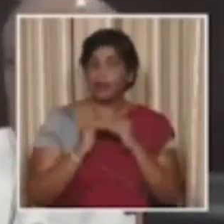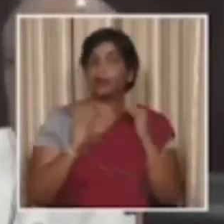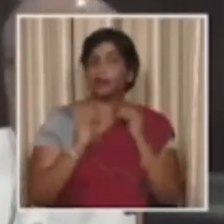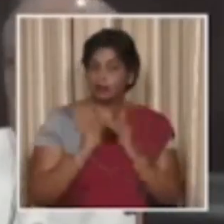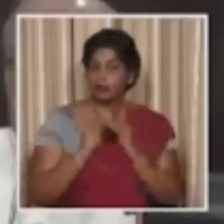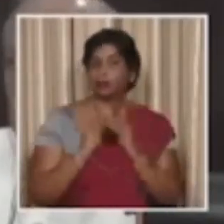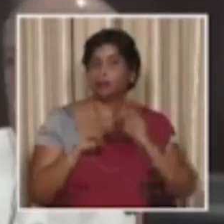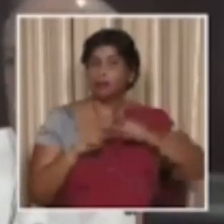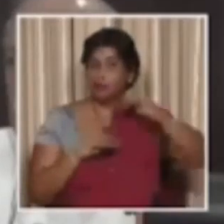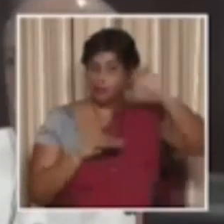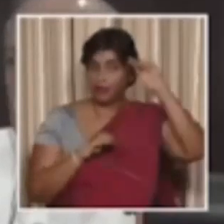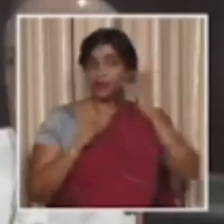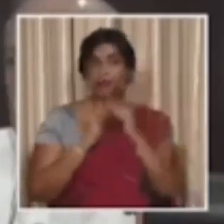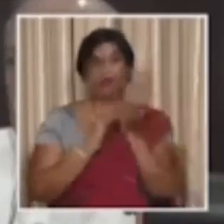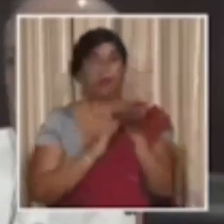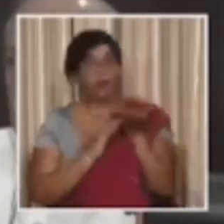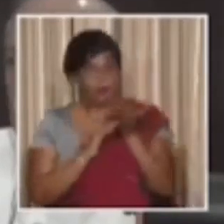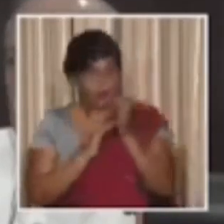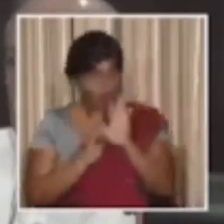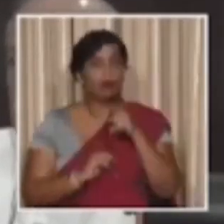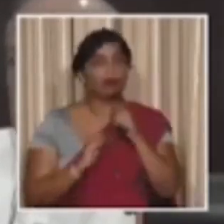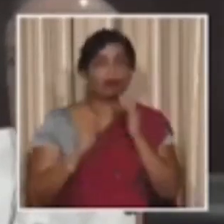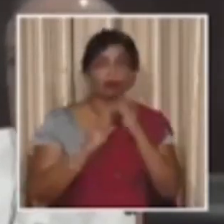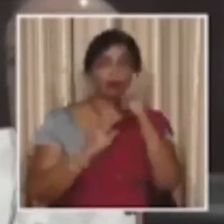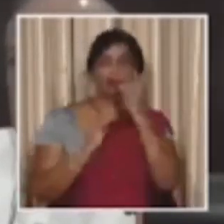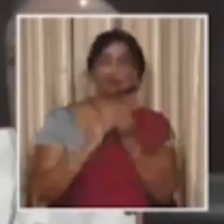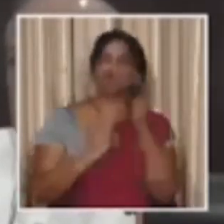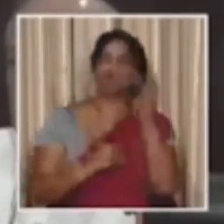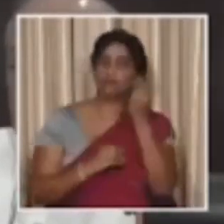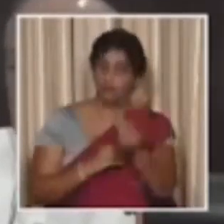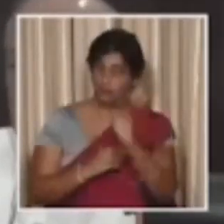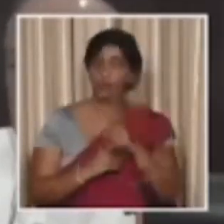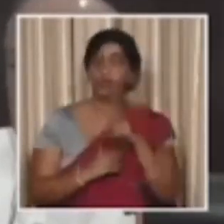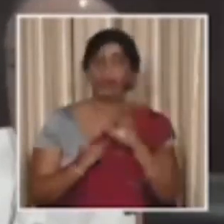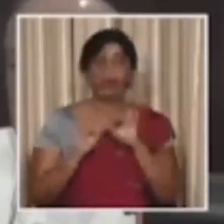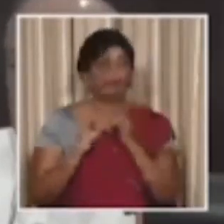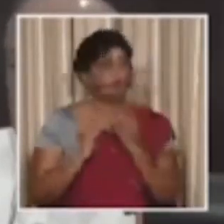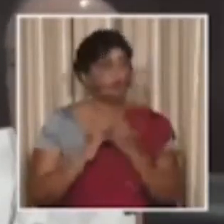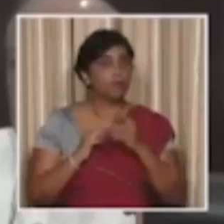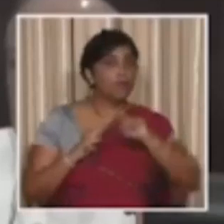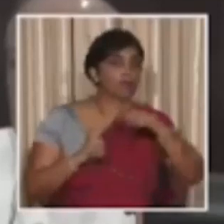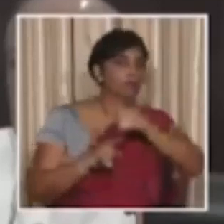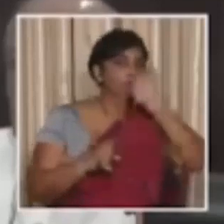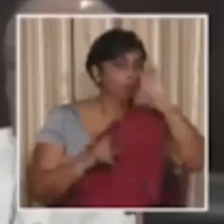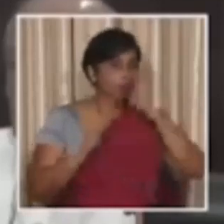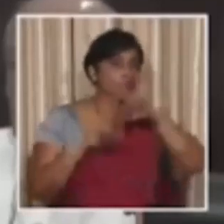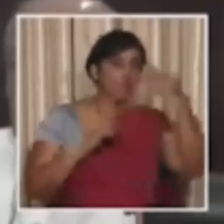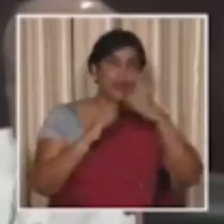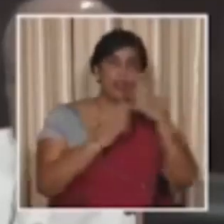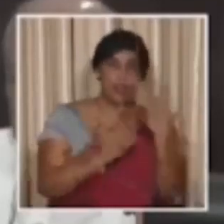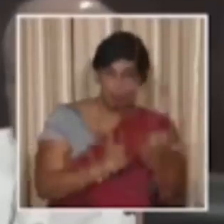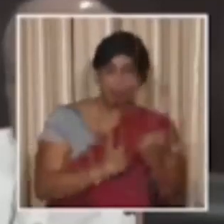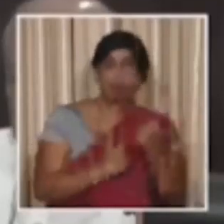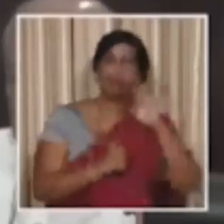නිවාස සංකීර්ණයෙන් නිවාස ඉල්ලා සිටින්නේ නම් ඔවුන්ට එහි නිවසක් ලබා දිය යුතුයි. එම පවුල් වෙනත් ස්ථානයක නිවාස ඉල්ලා